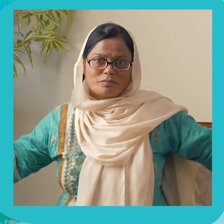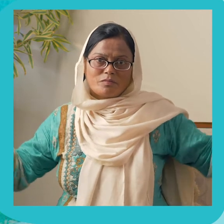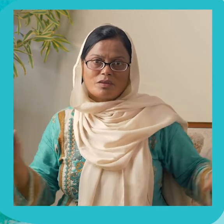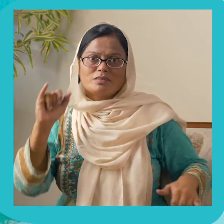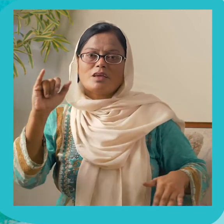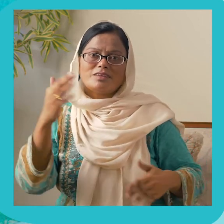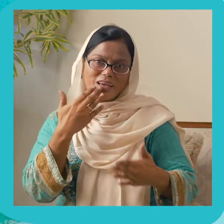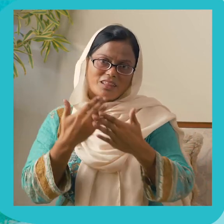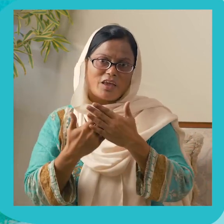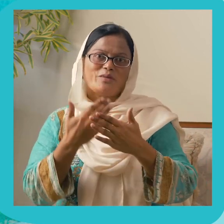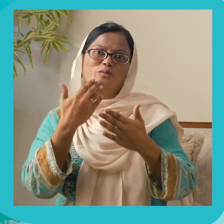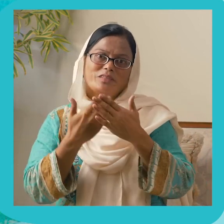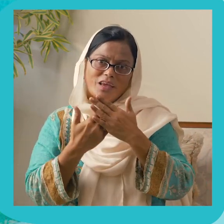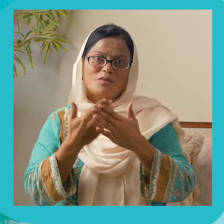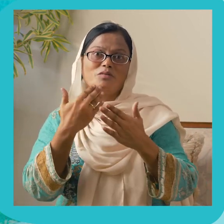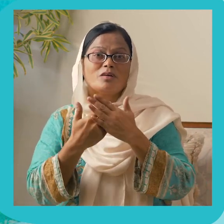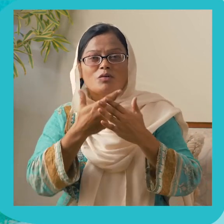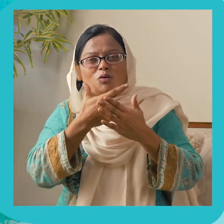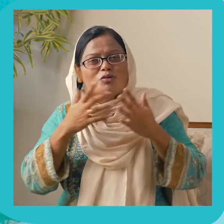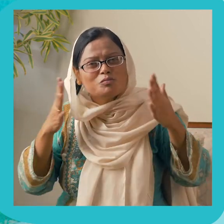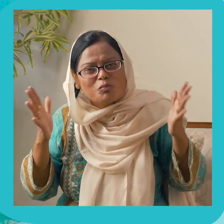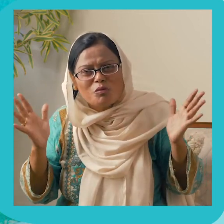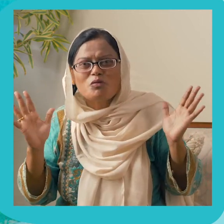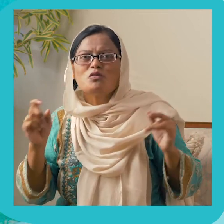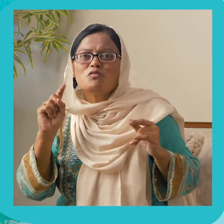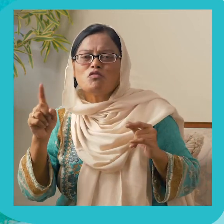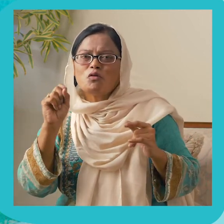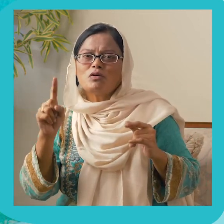हो। वो उनका बहुत मशहूर था।